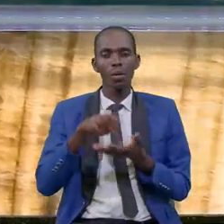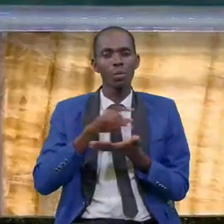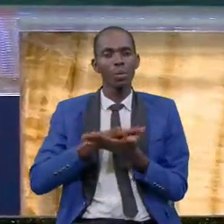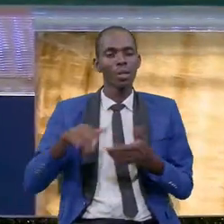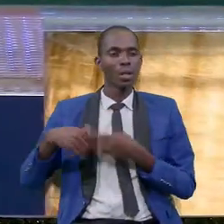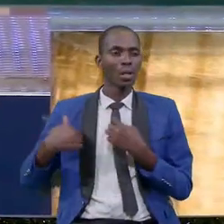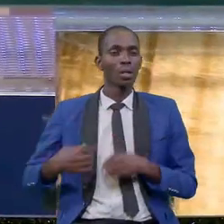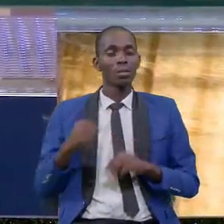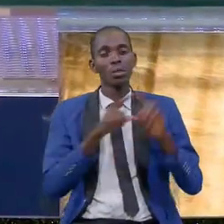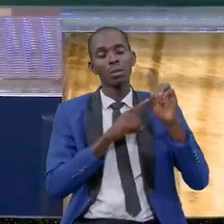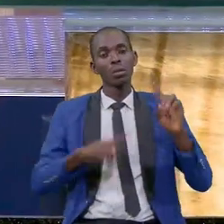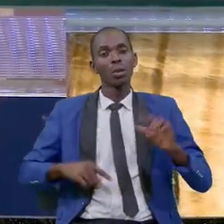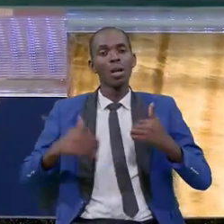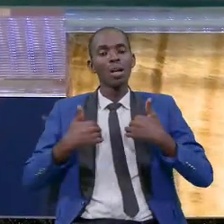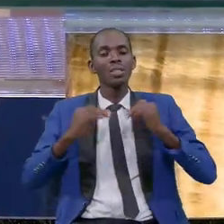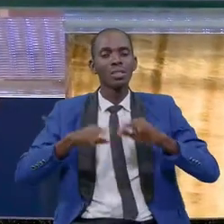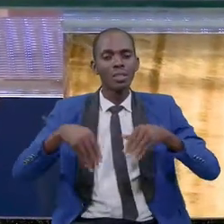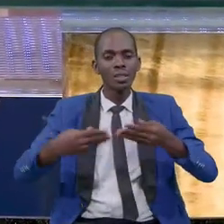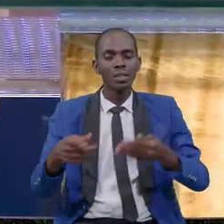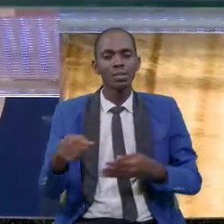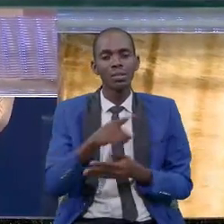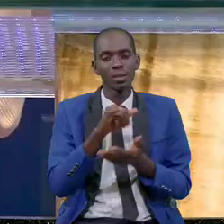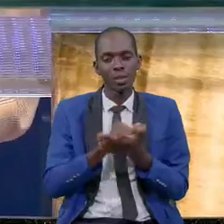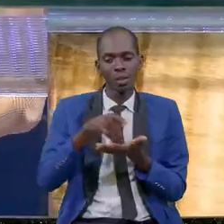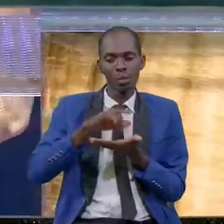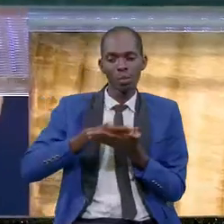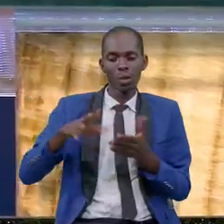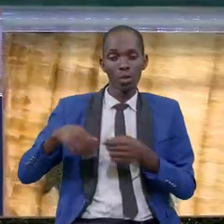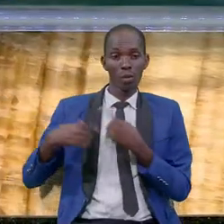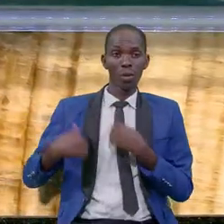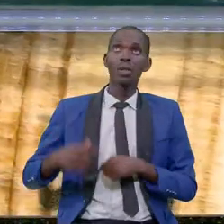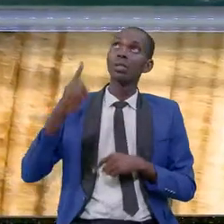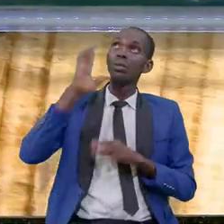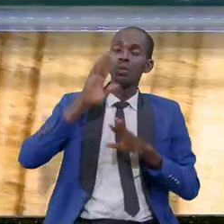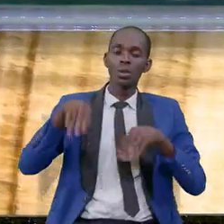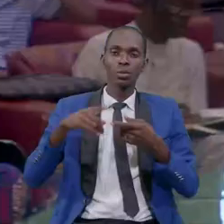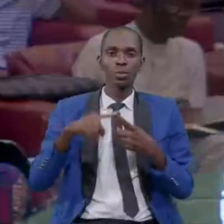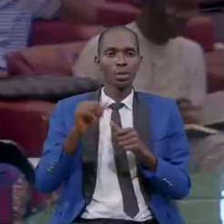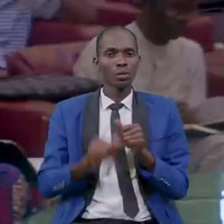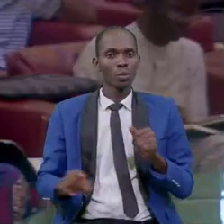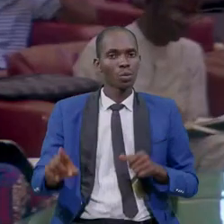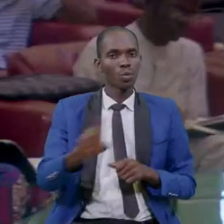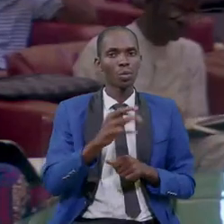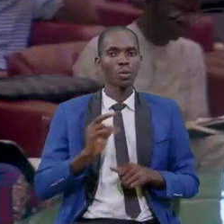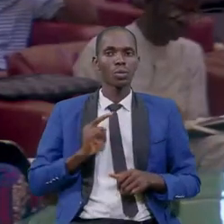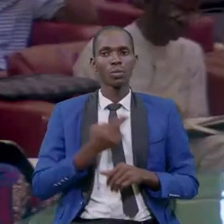d'un cœur pur. Le Seigneur leur a donné la pureté de cœur. Il l'accordera à chacun de